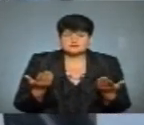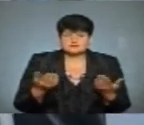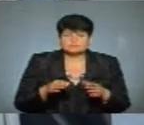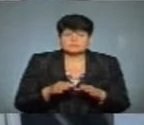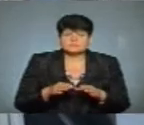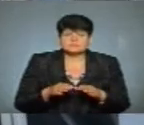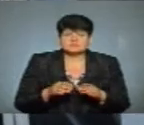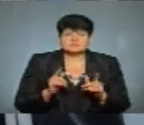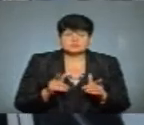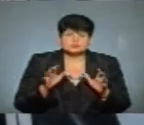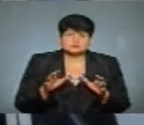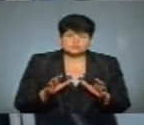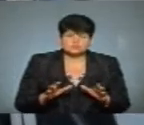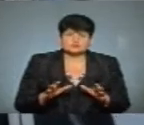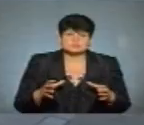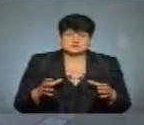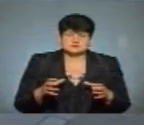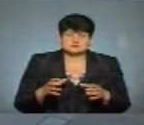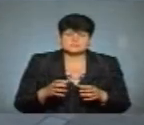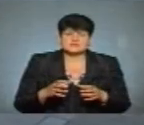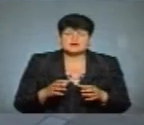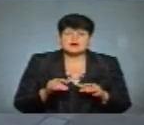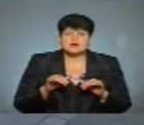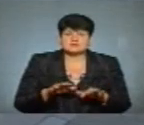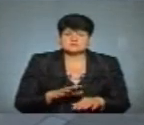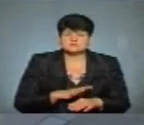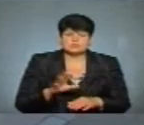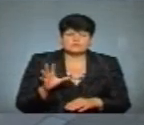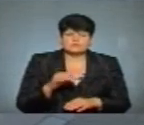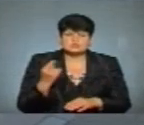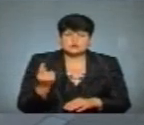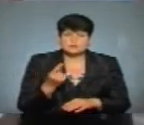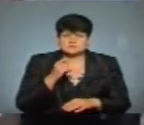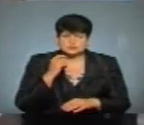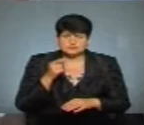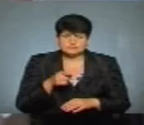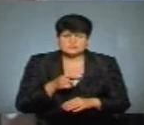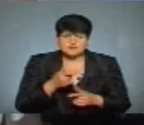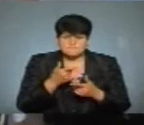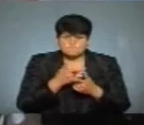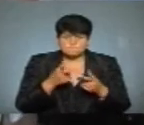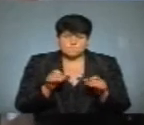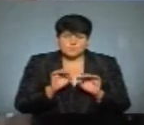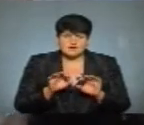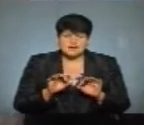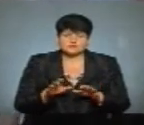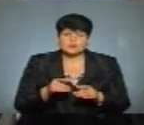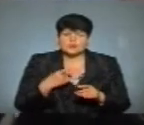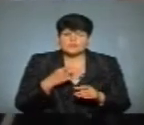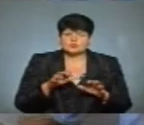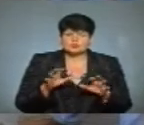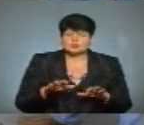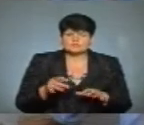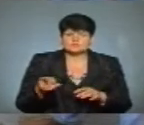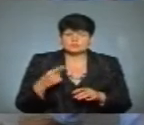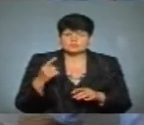порівняно з чинним законодавством, суттєво звужує це його права. Акція відбулась в усіх областях України. Вона попереджувальна, каже голова Тернопільської обласної